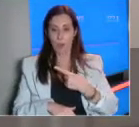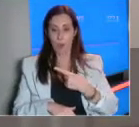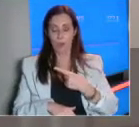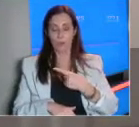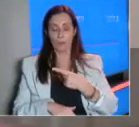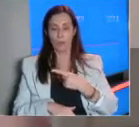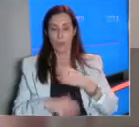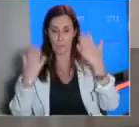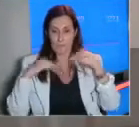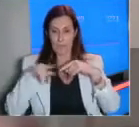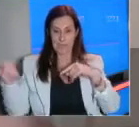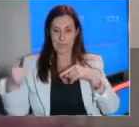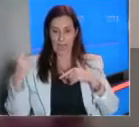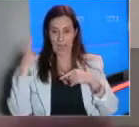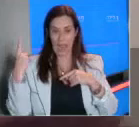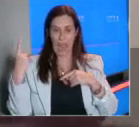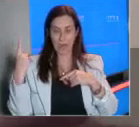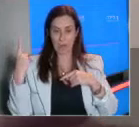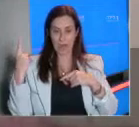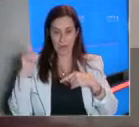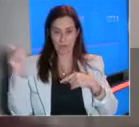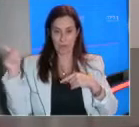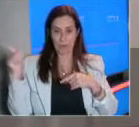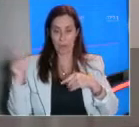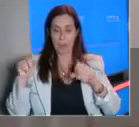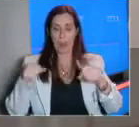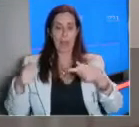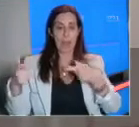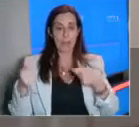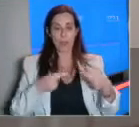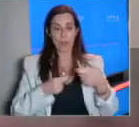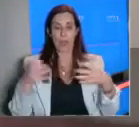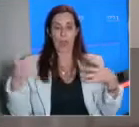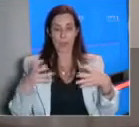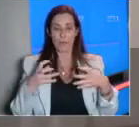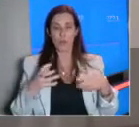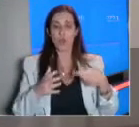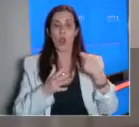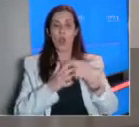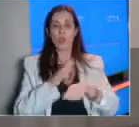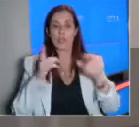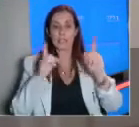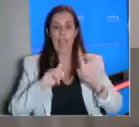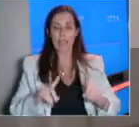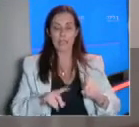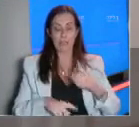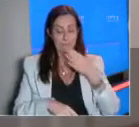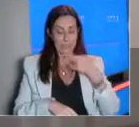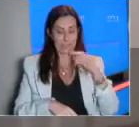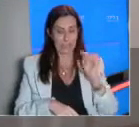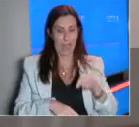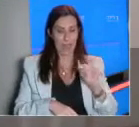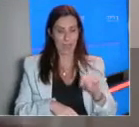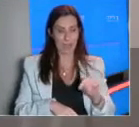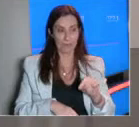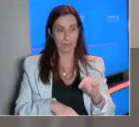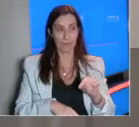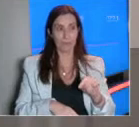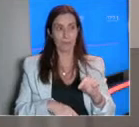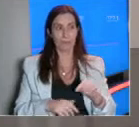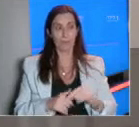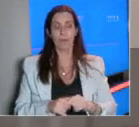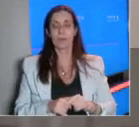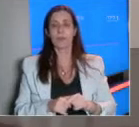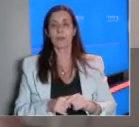הערפה שהוא אחד מבעלי המניות בחברה שרוכשת גז מהחברות הישראליות